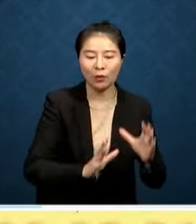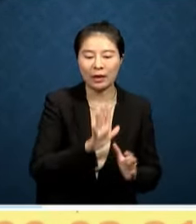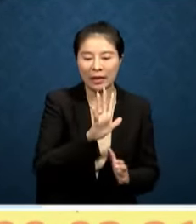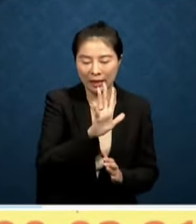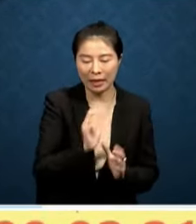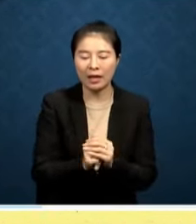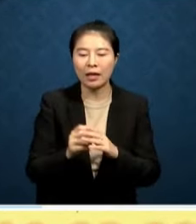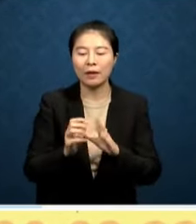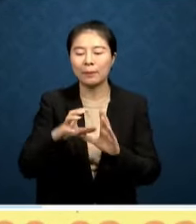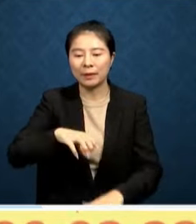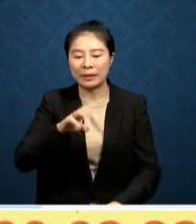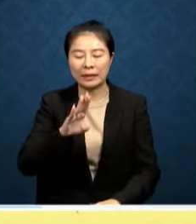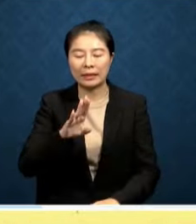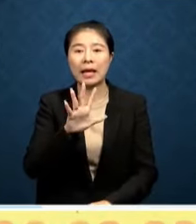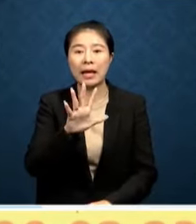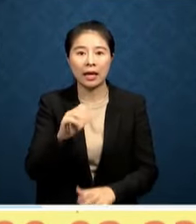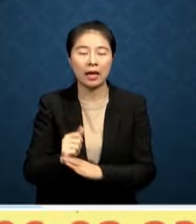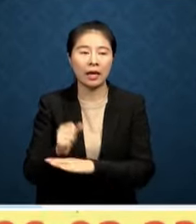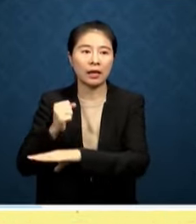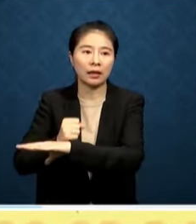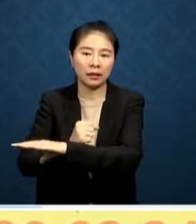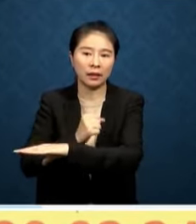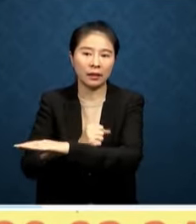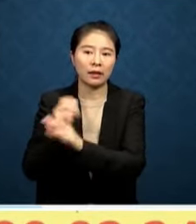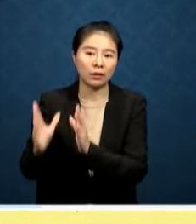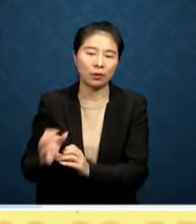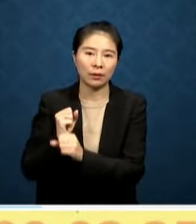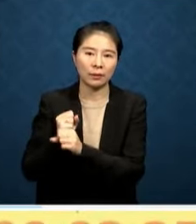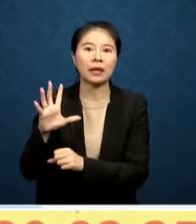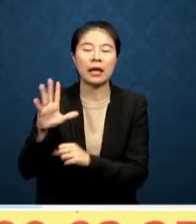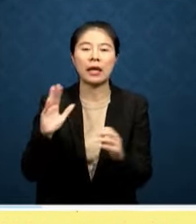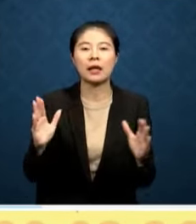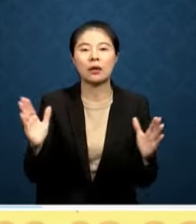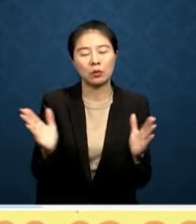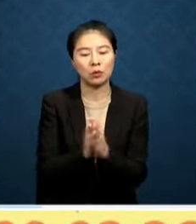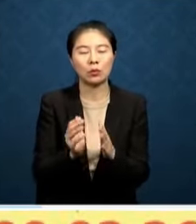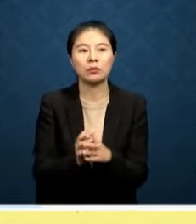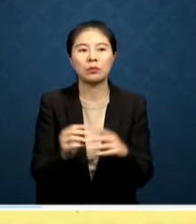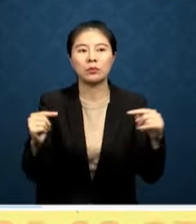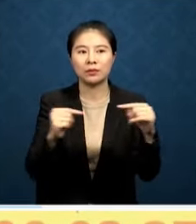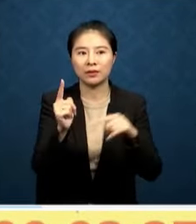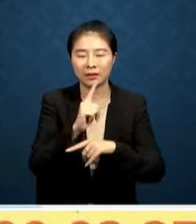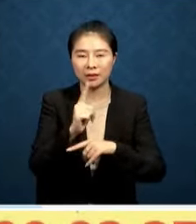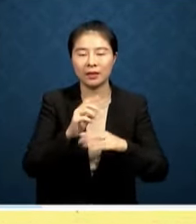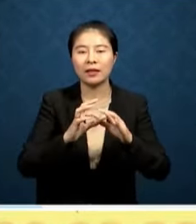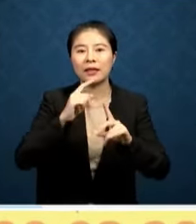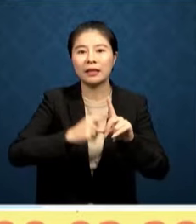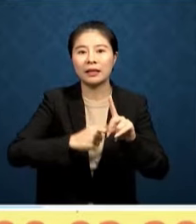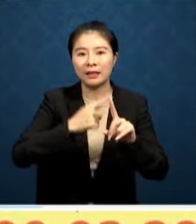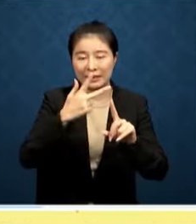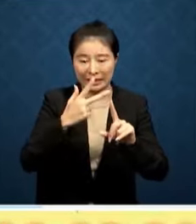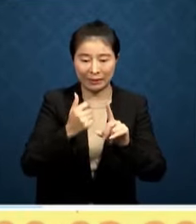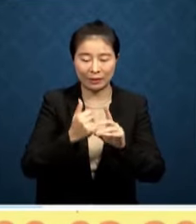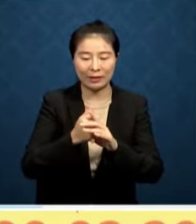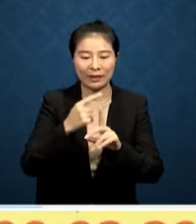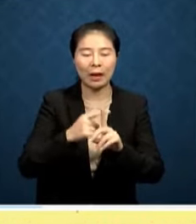คนฝ่ายลูกจ้าง5คนซึ่งแน่นอนครับก็จะมีการกล่าวอ้างว่าในเดือนมีนาคมที่จะถึ